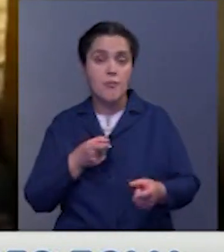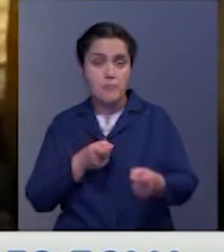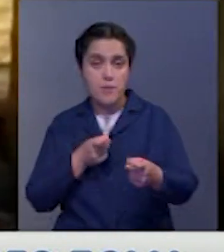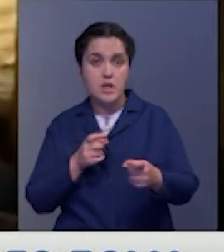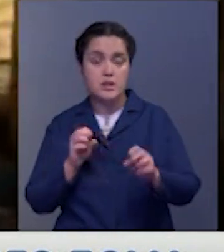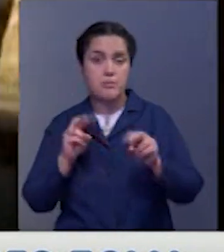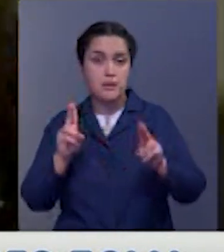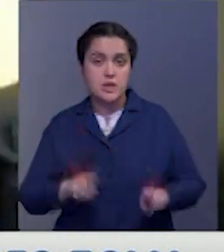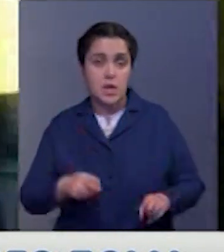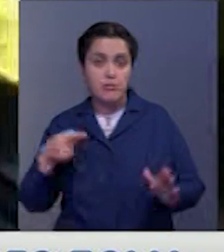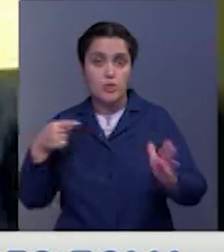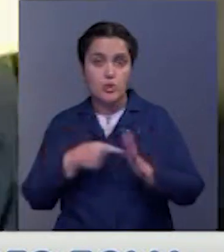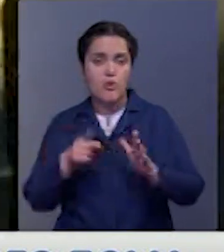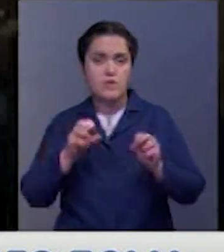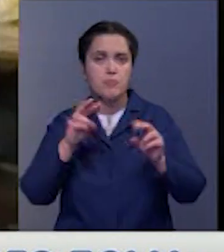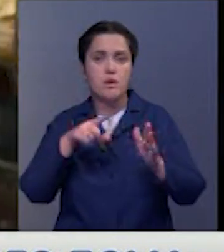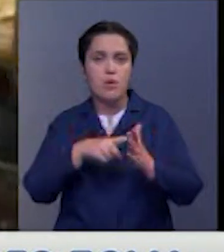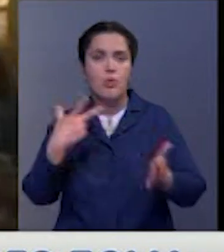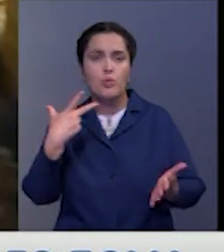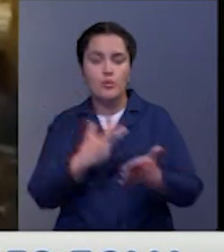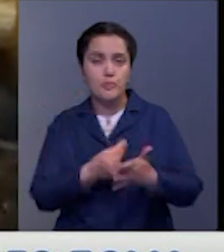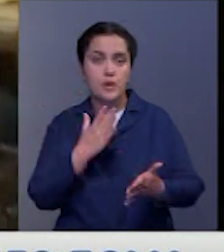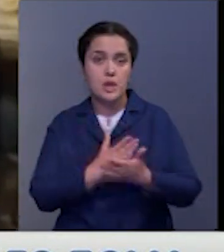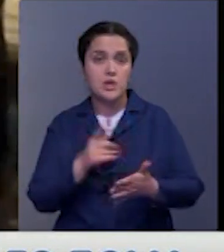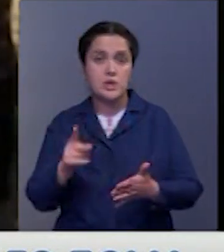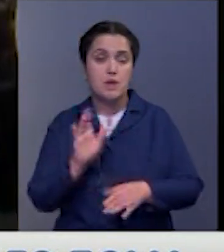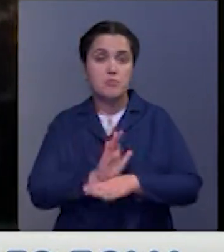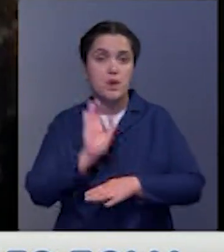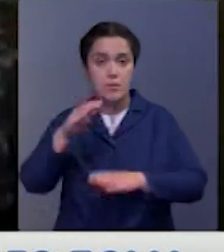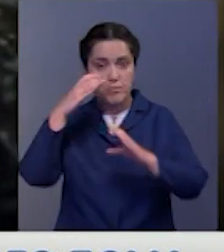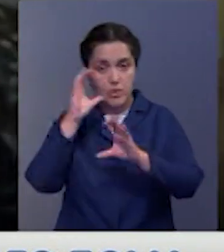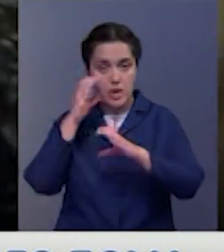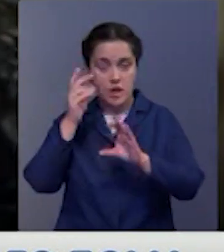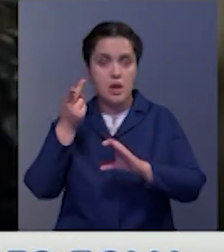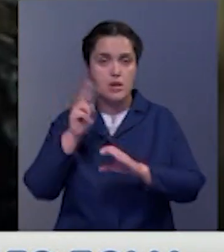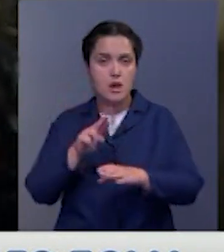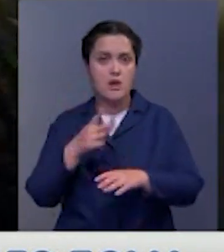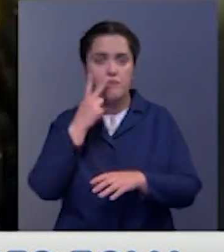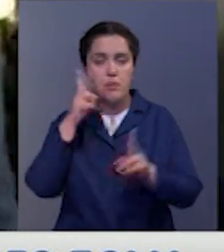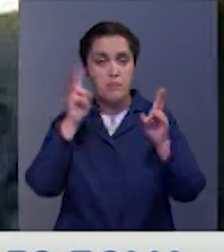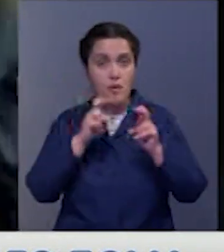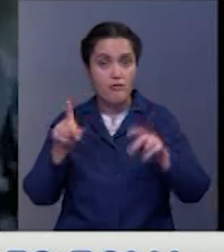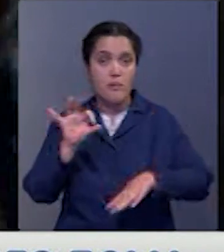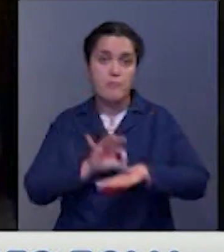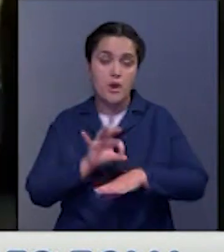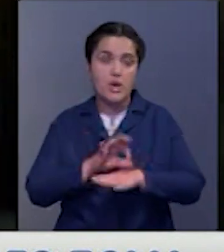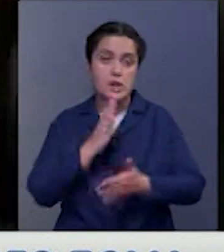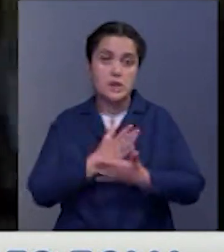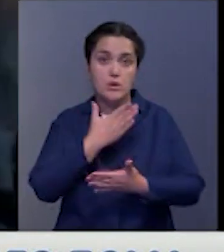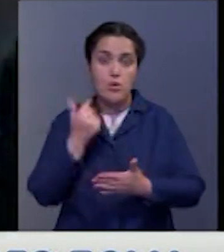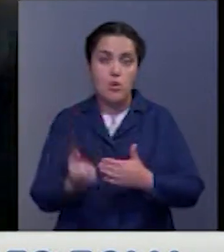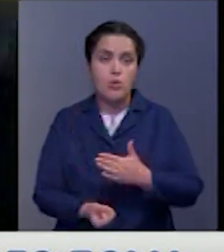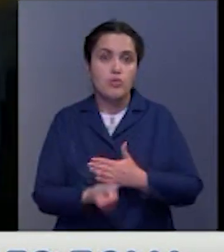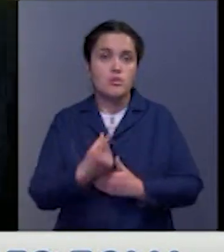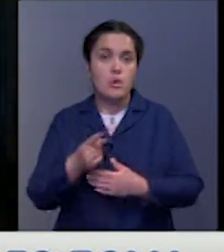пневматической винтовки дротиками со специальным препаратом труп направили в лабораторию для исключения бешенства как дикий зверь оказался в